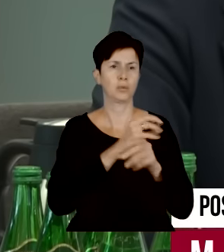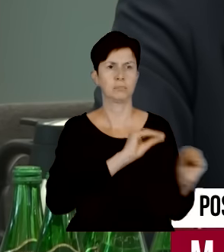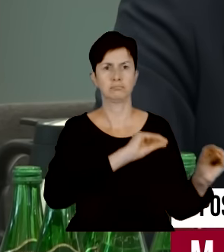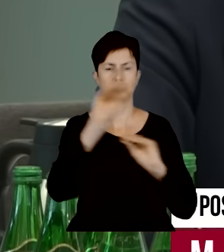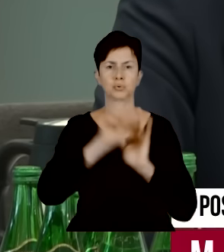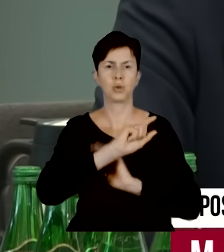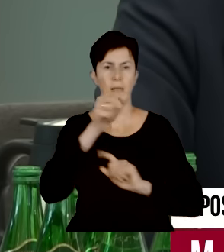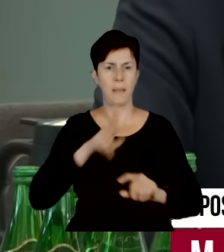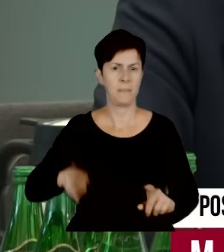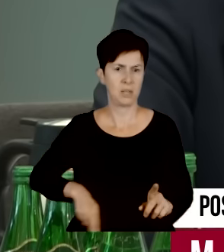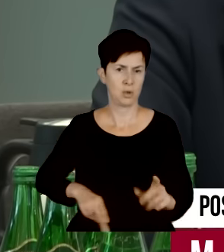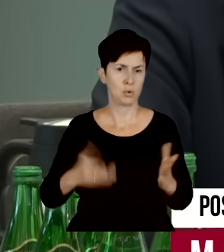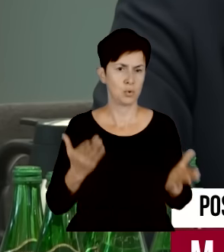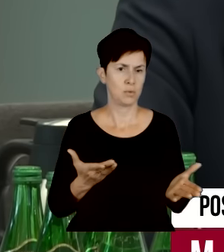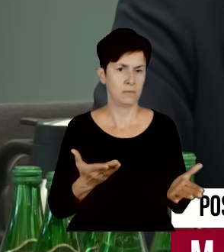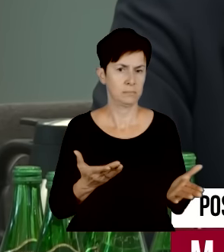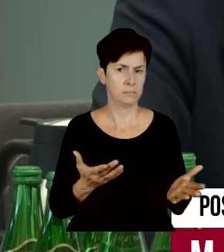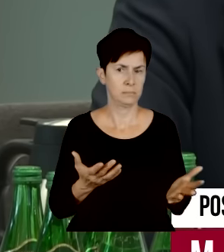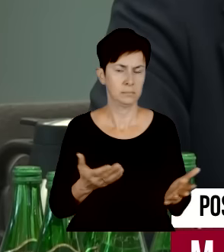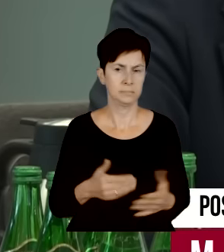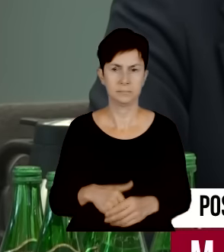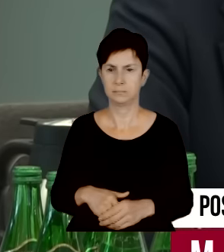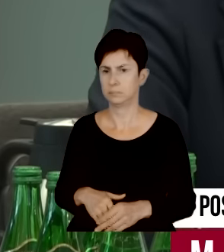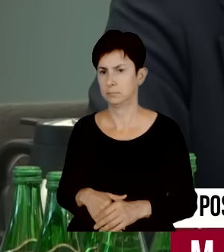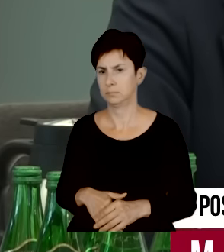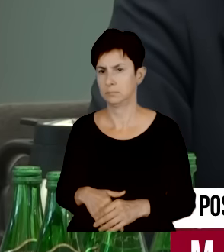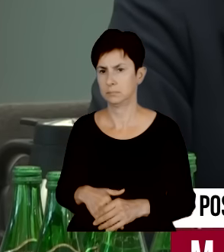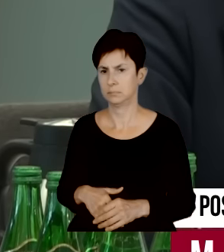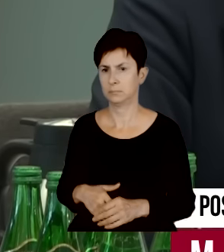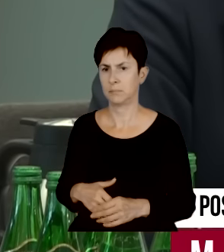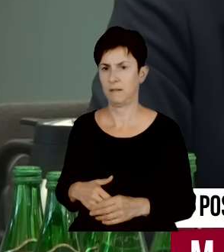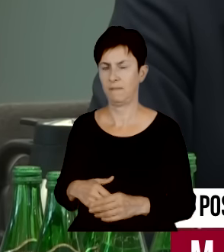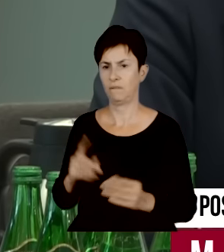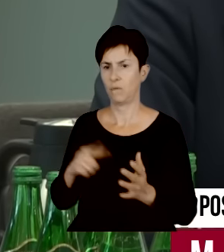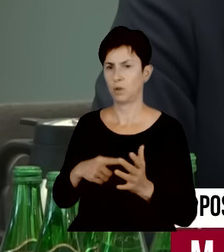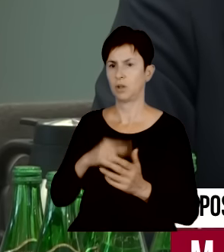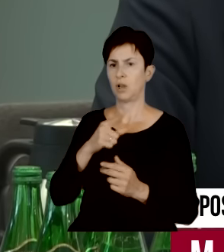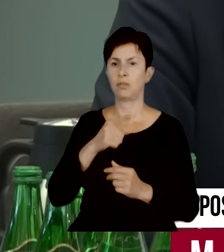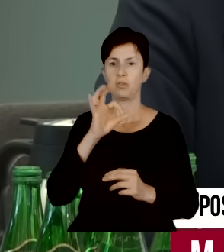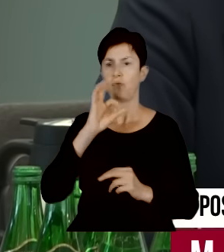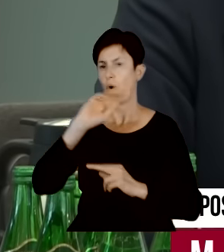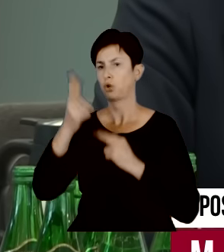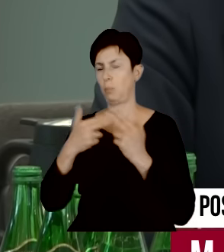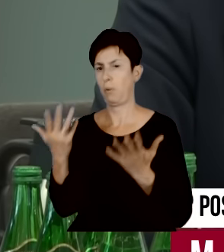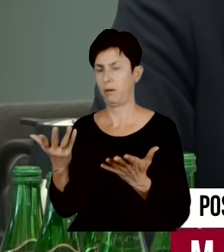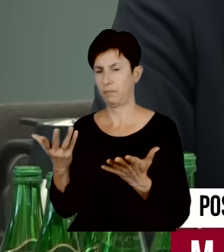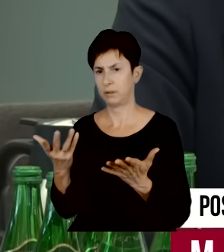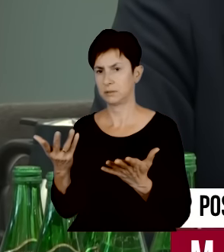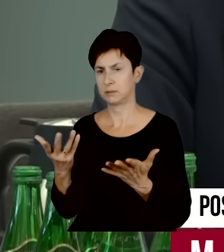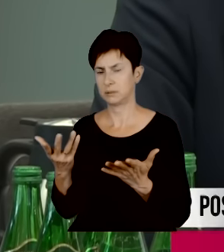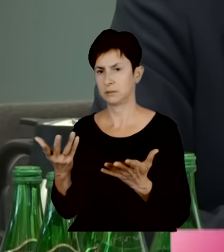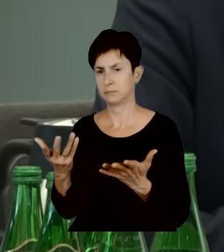Ministrów czas no i widzi pan właśnie te pana odpowiedzi służą temu żebyśmy my tych pytań mogli nie